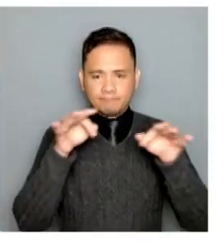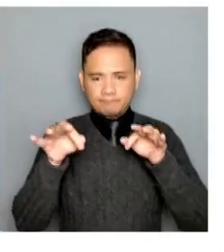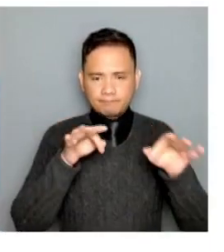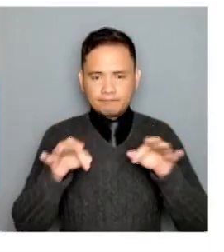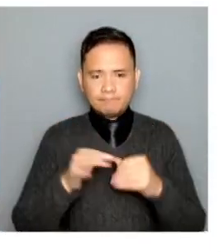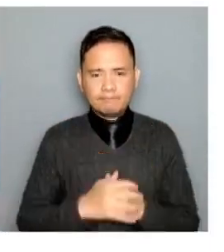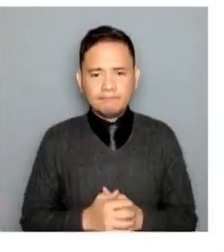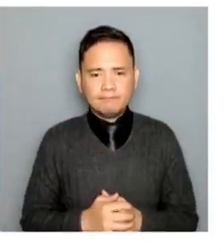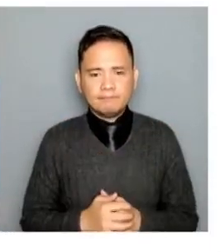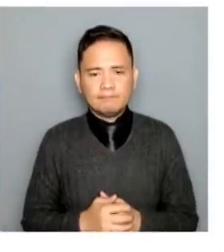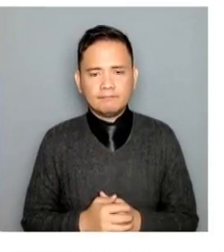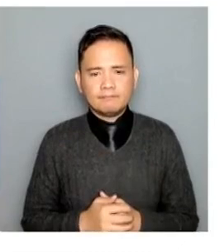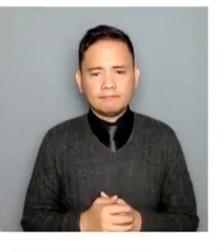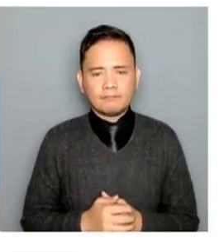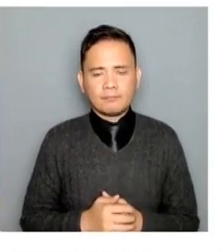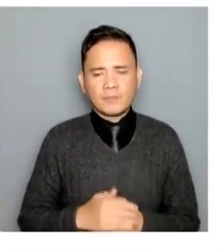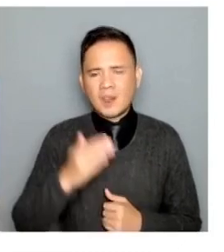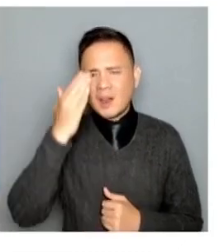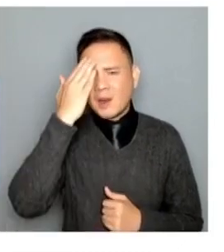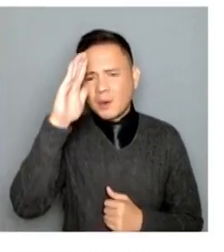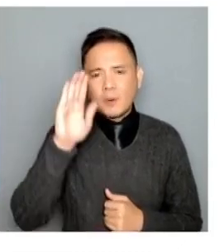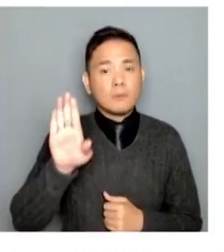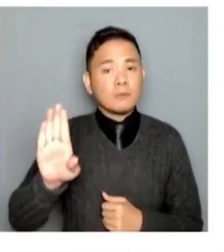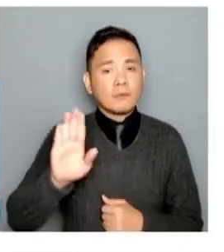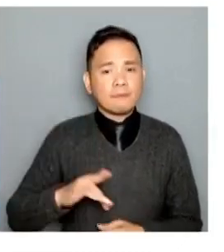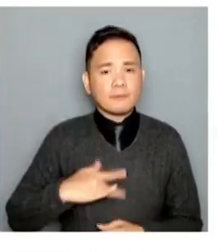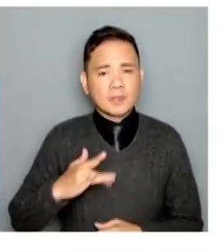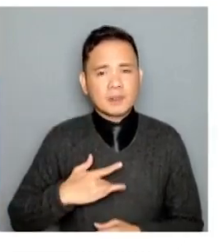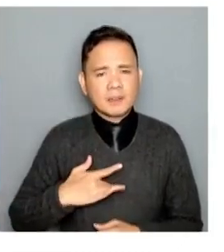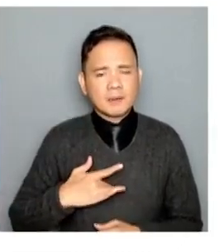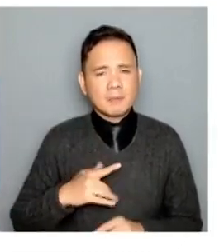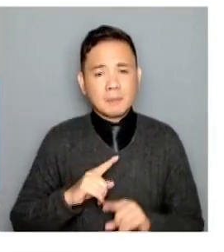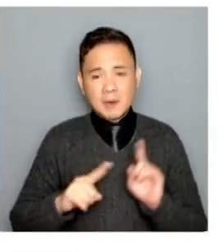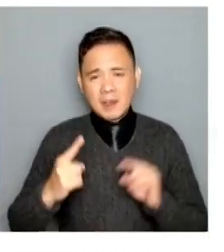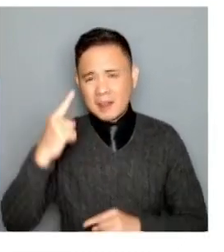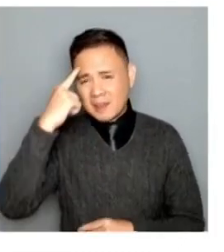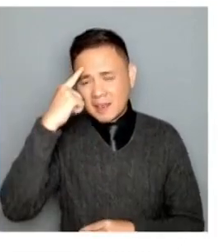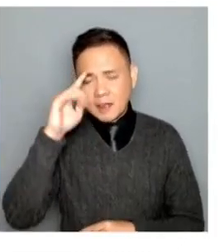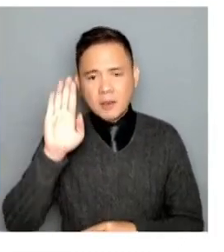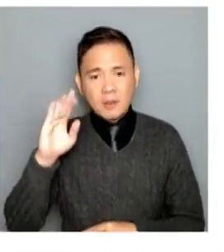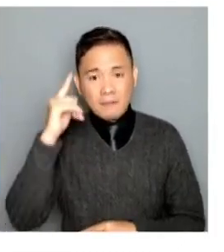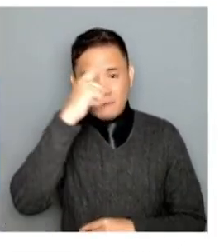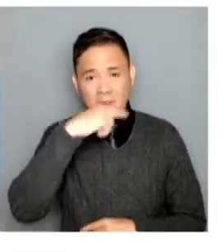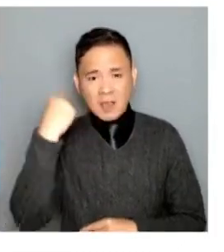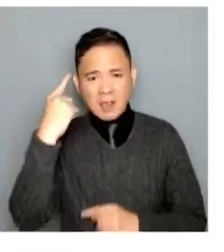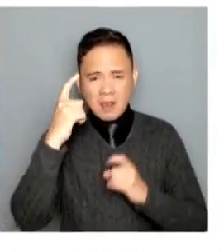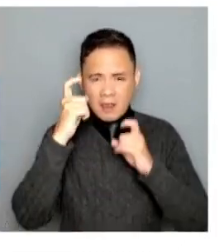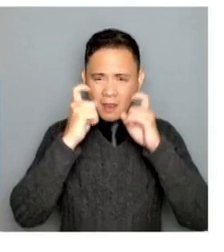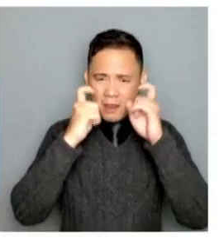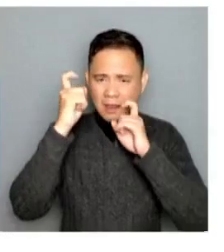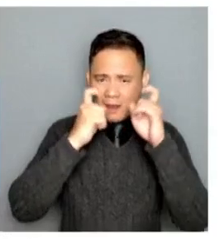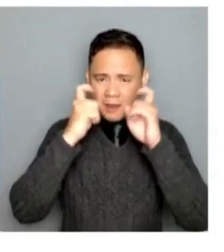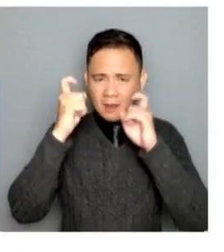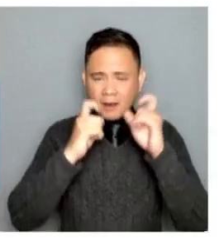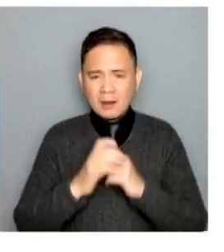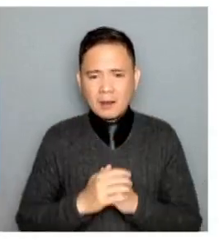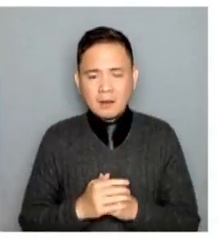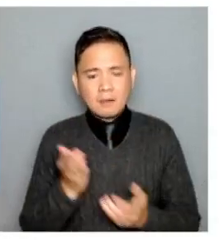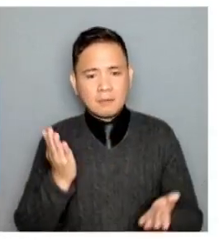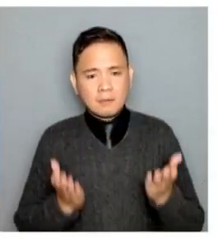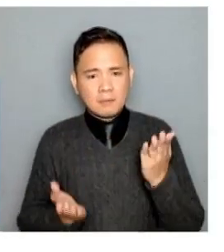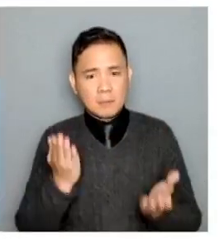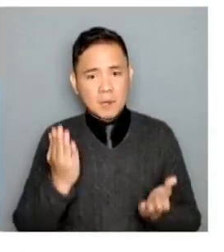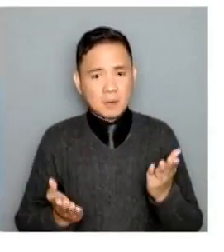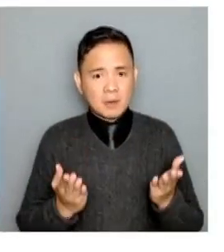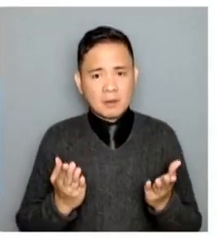na, hindi ko alam kung anong pakiramdam nila kasi parang iniisip ko yung mukha nila na iniisip nila baka hanggang